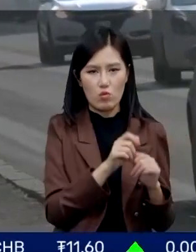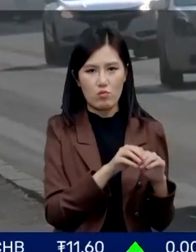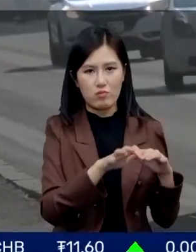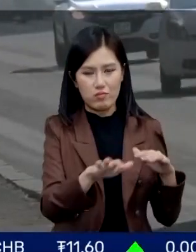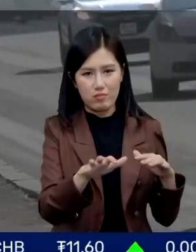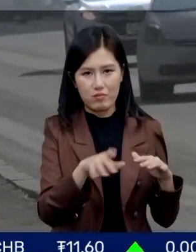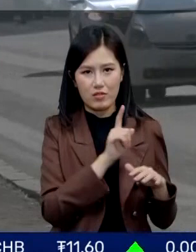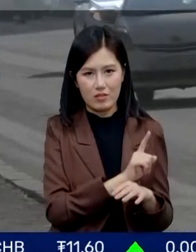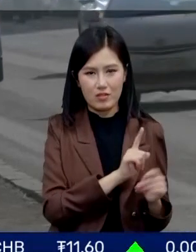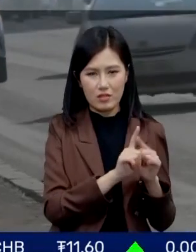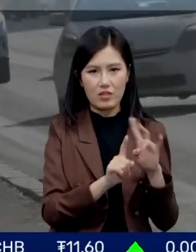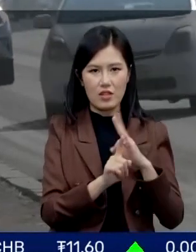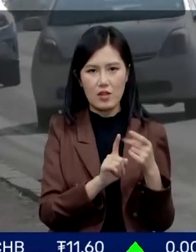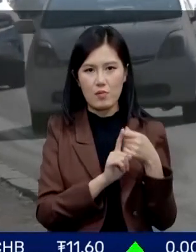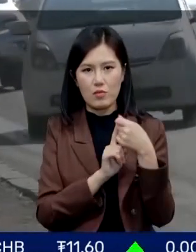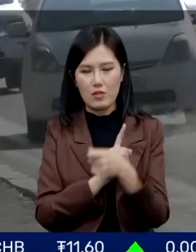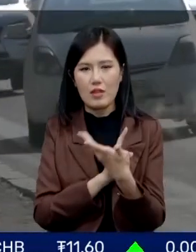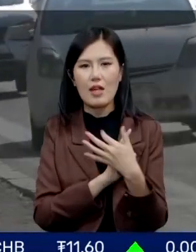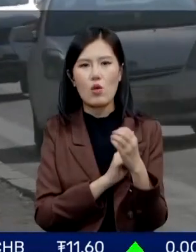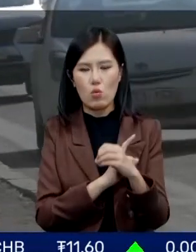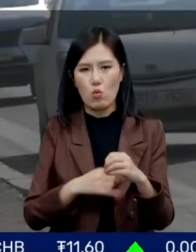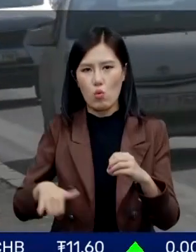50% бууруулах хэмжээг хэлж байна.